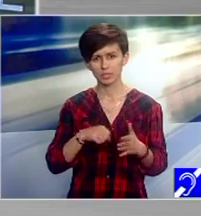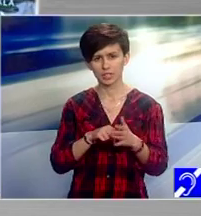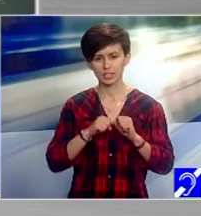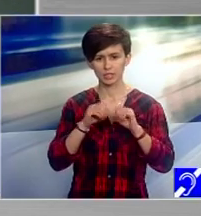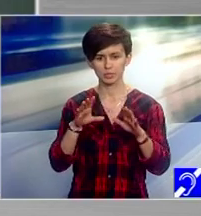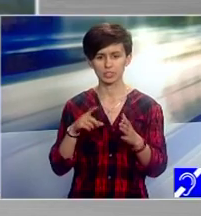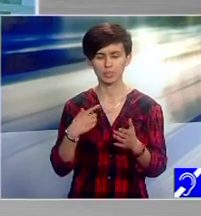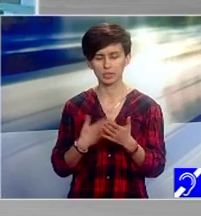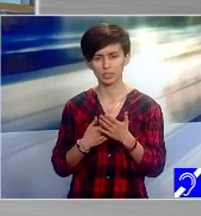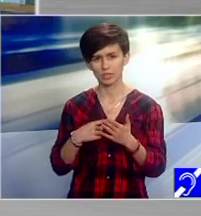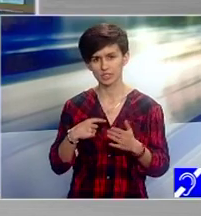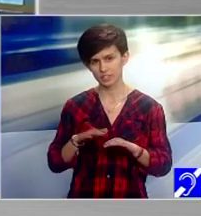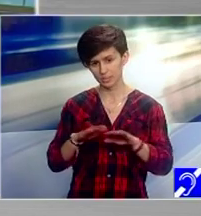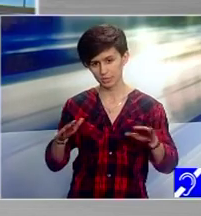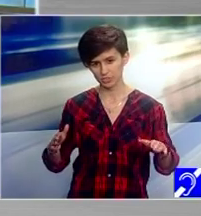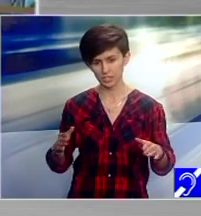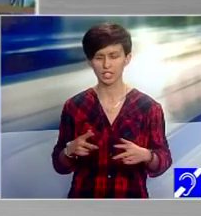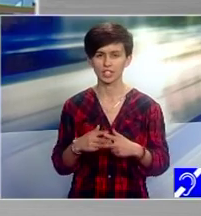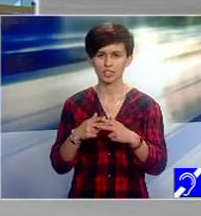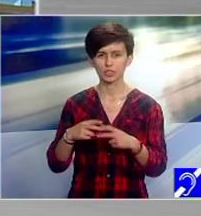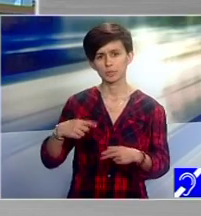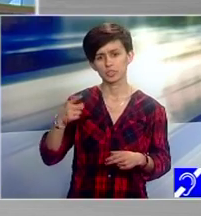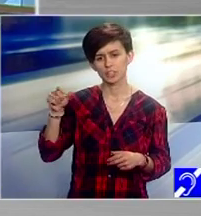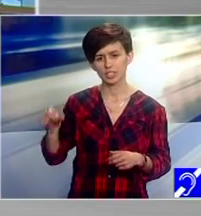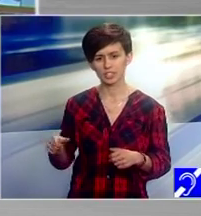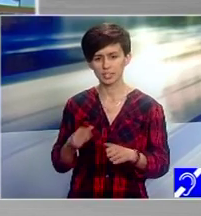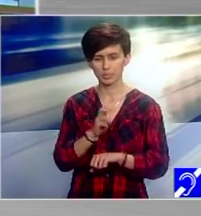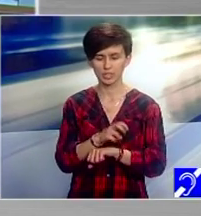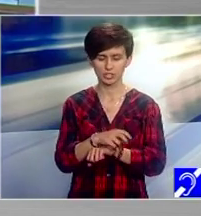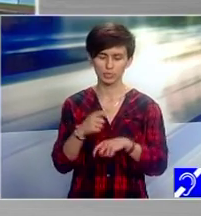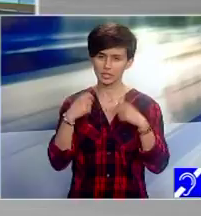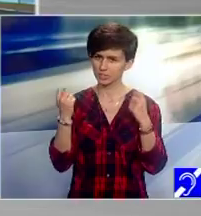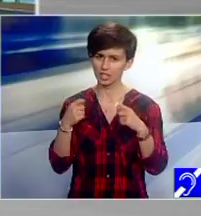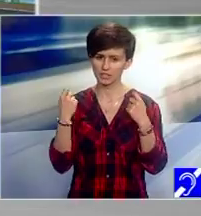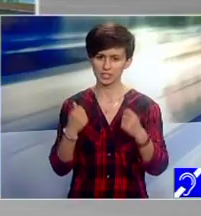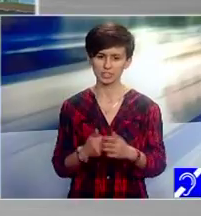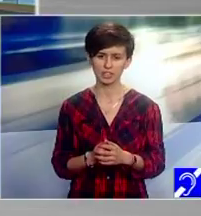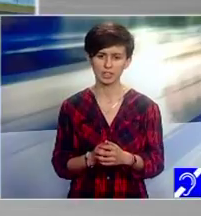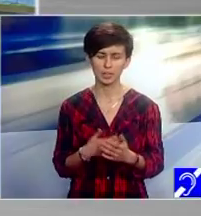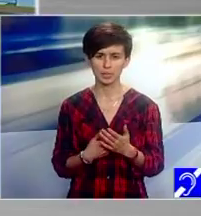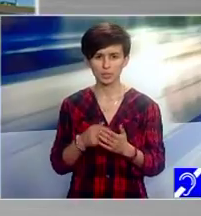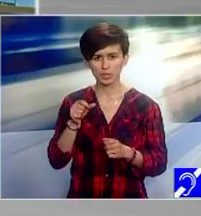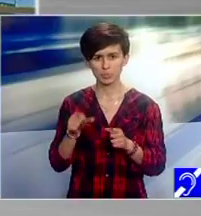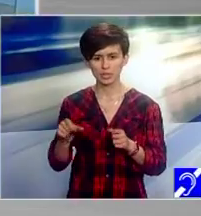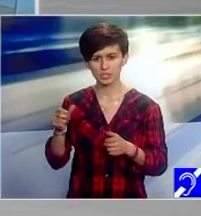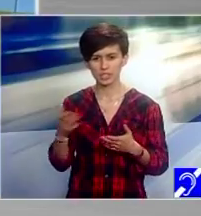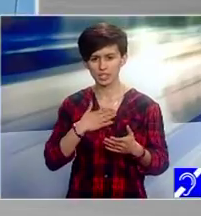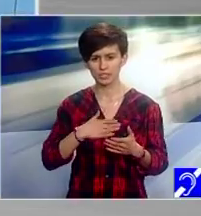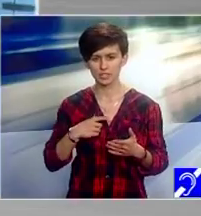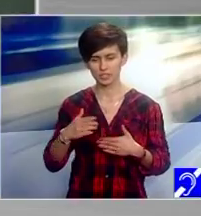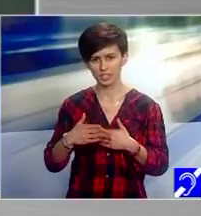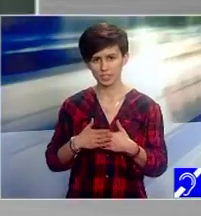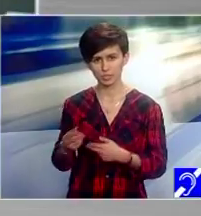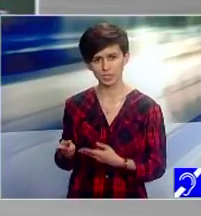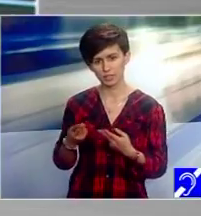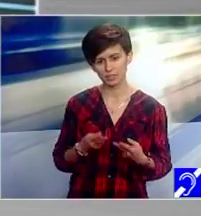pe scenă, evoluează în sală, îi ajută pe ceilalți concurenți în cadrul festivalului. Pentru aceia dintre dumneavoastră care doresc să fie alături de ei, vă invităm cu